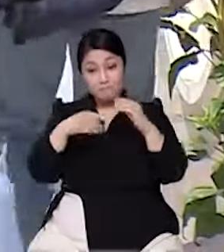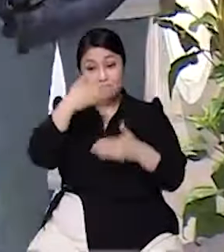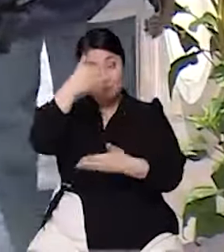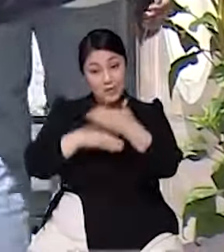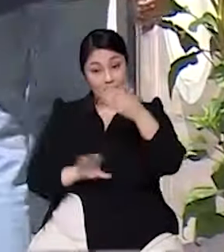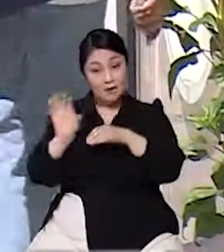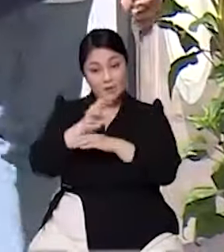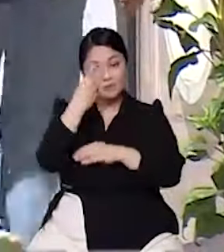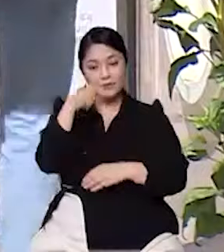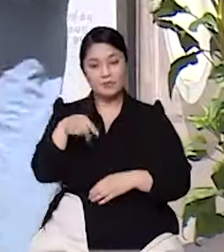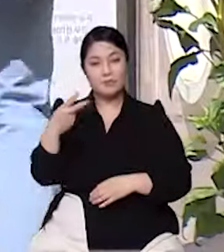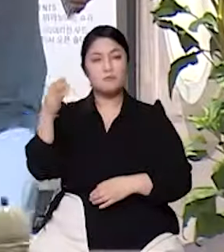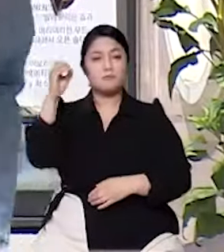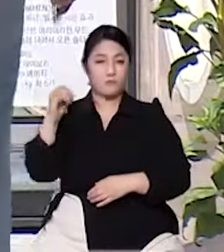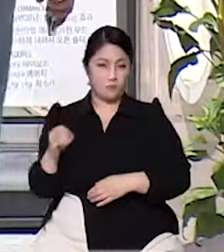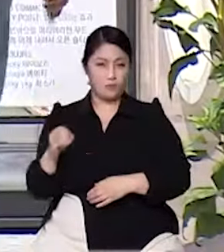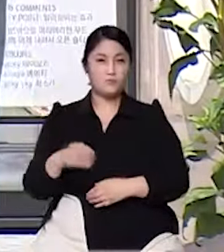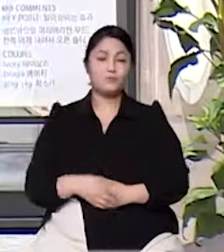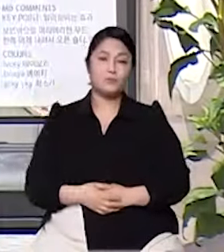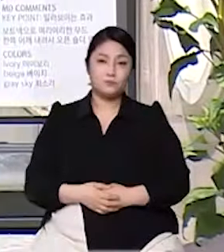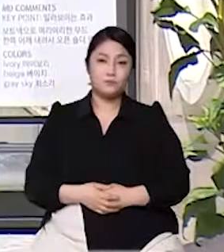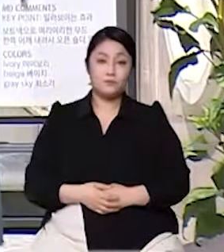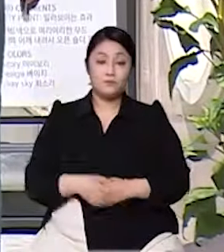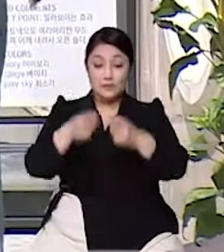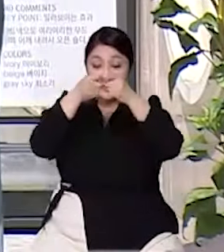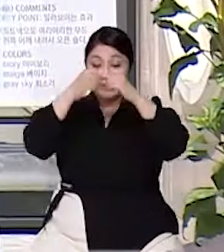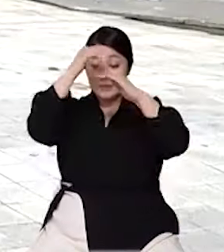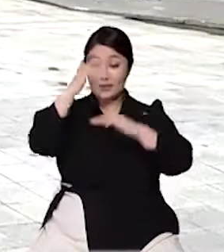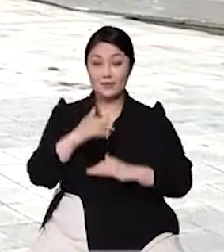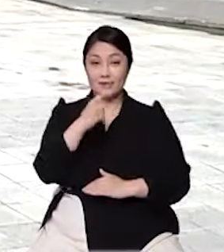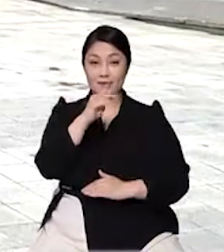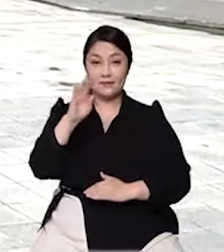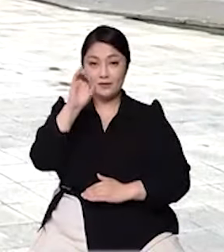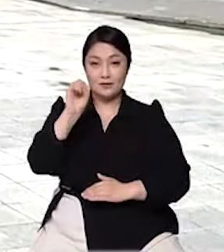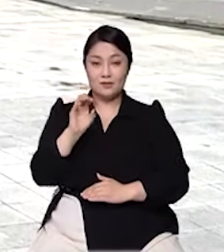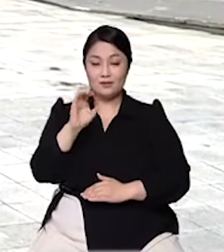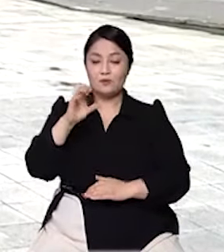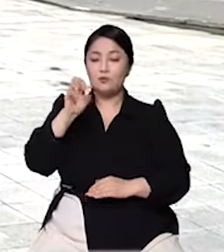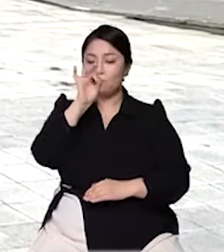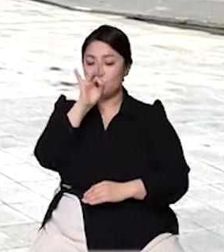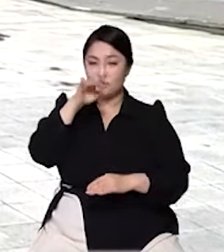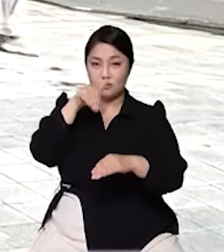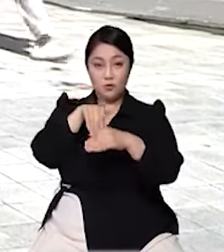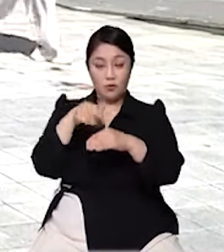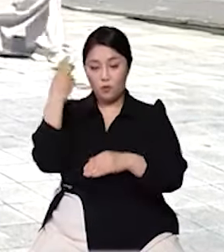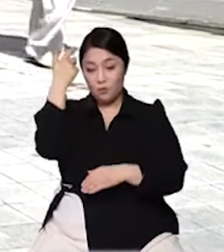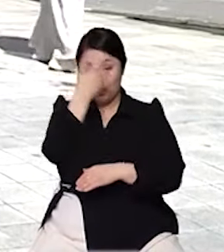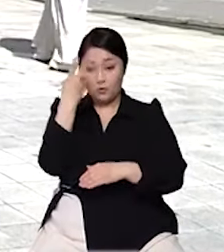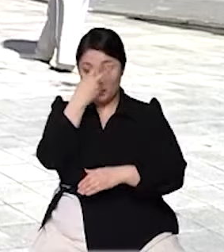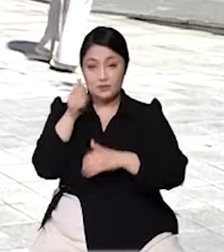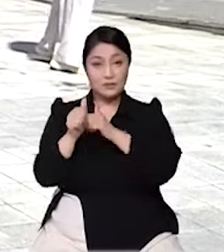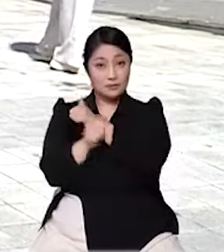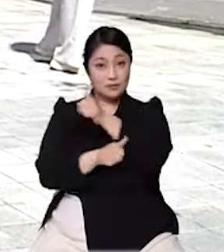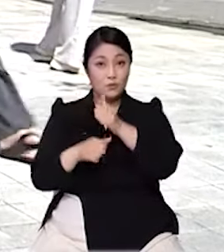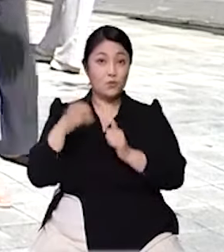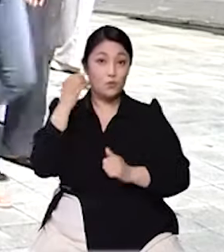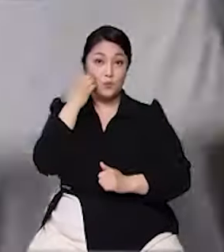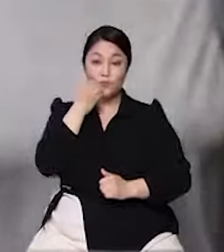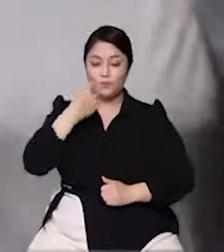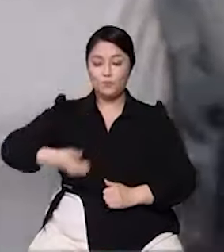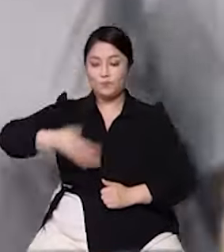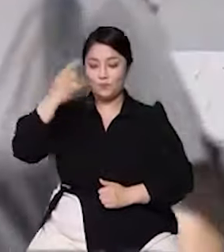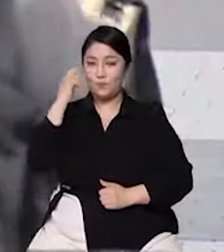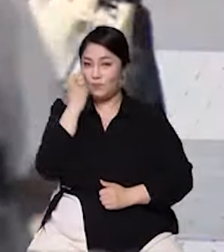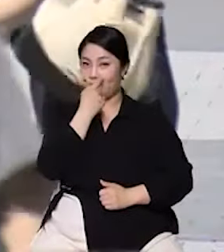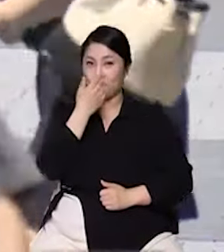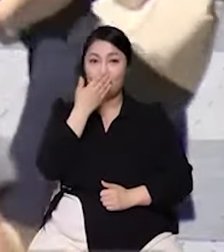3.1% 포인트 입니다 자세한 내용은 kbc 와 중앙 선거 여론조사 심의위원회 홈페이지에서 확인할 수